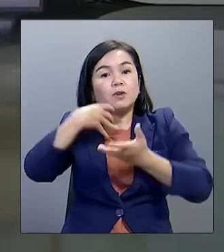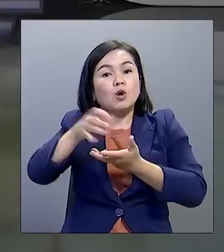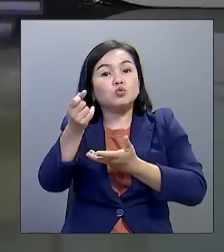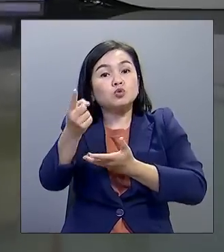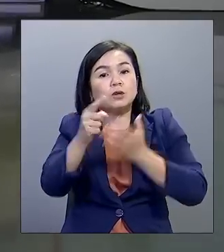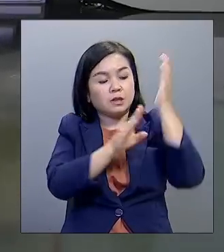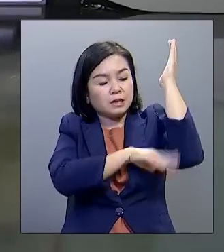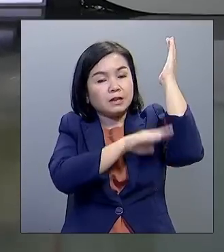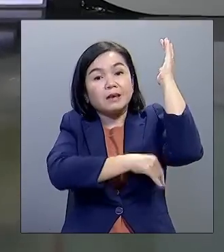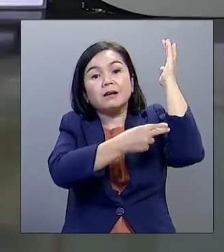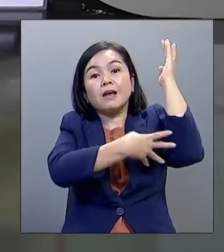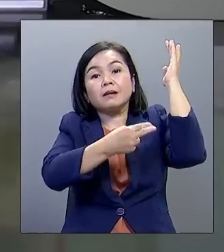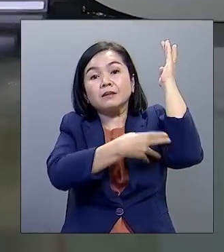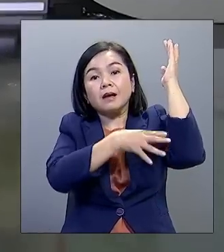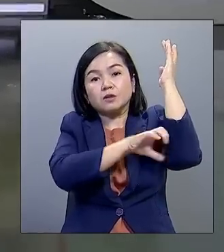คุณพัชราคะ